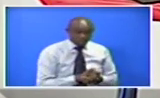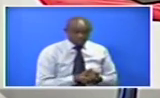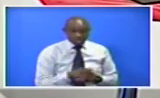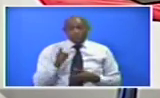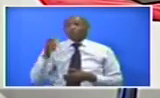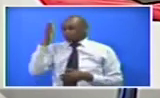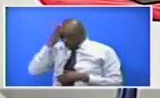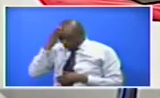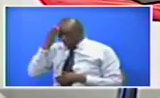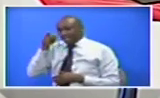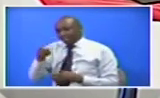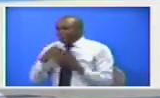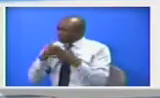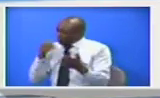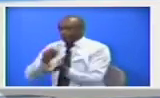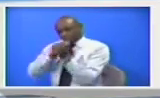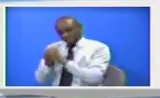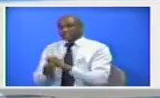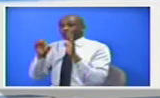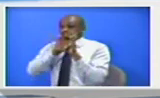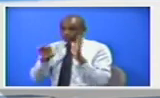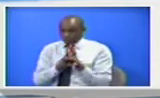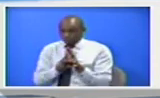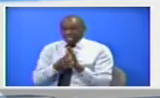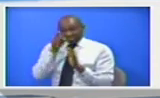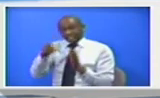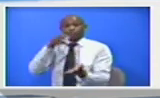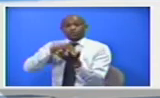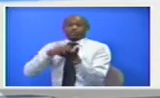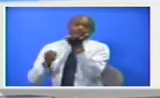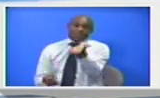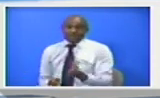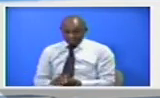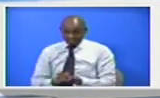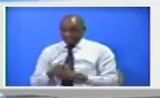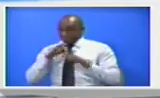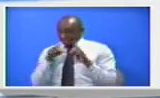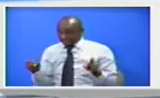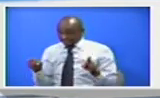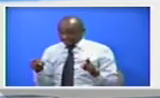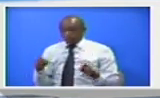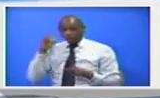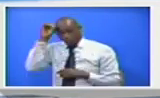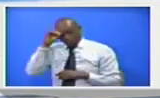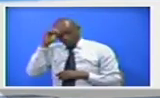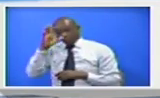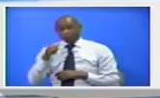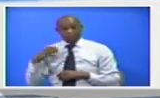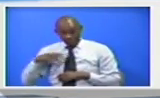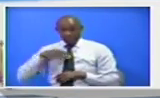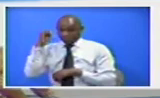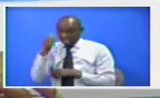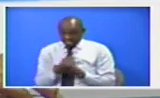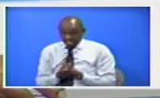Unajua kwanza hata kabla kubadilisha katiba, naam, hizi nyadhifa zitakuwepo. Lakini maoni ya wananchi wa